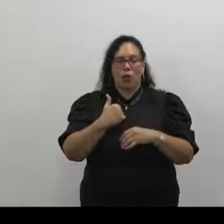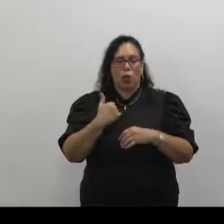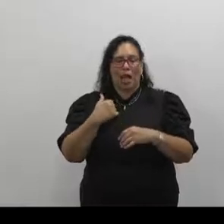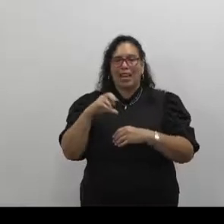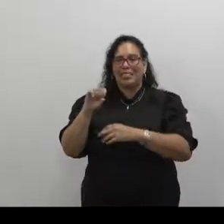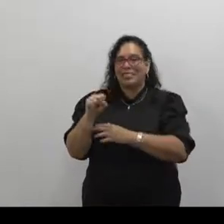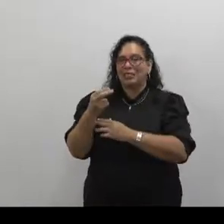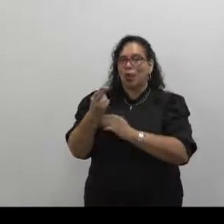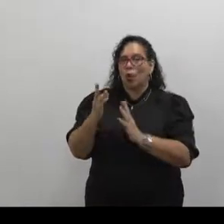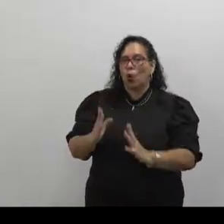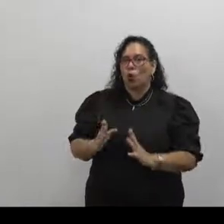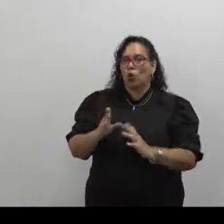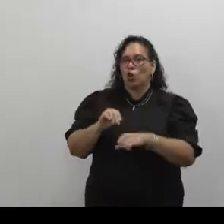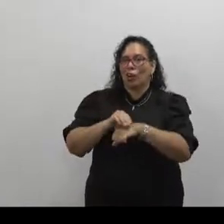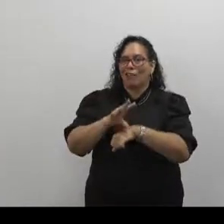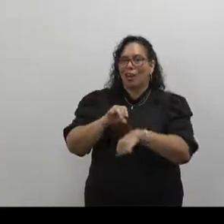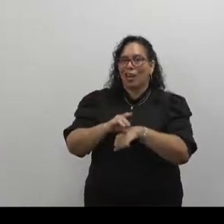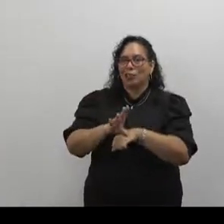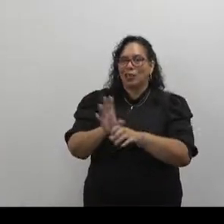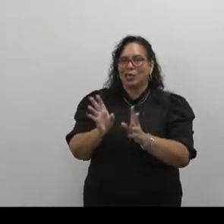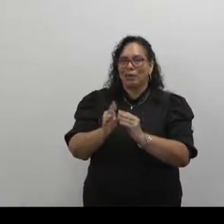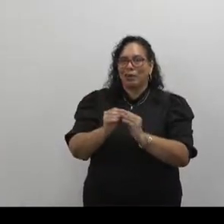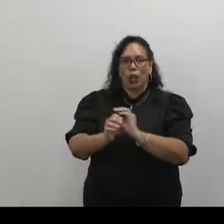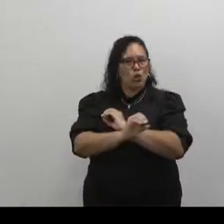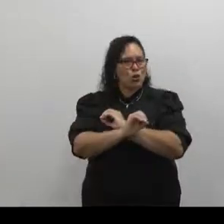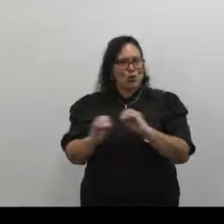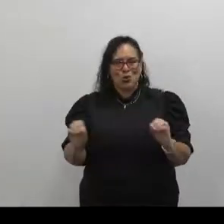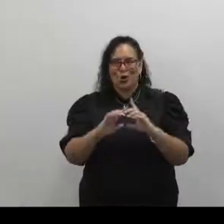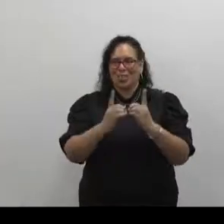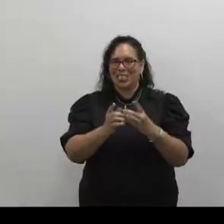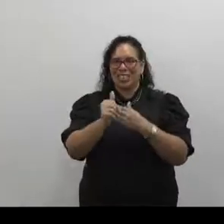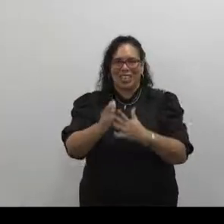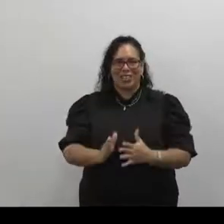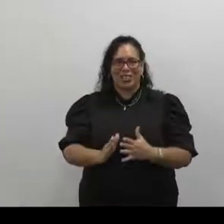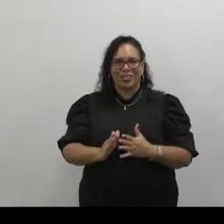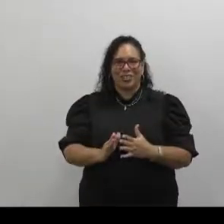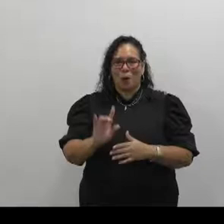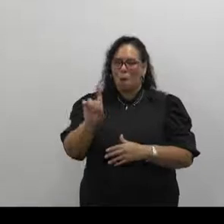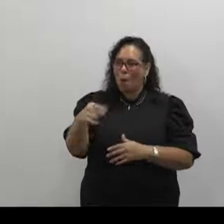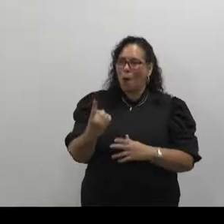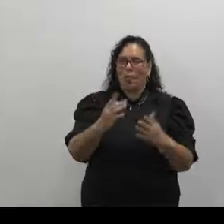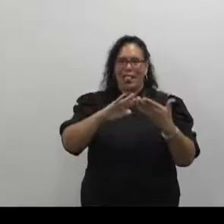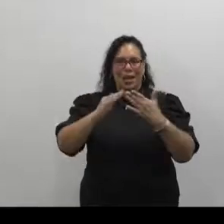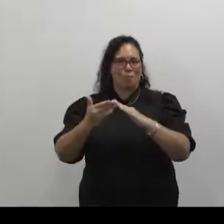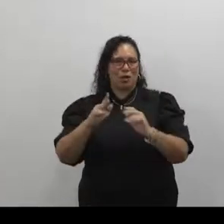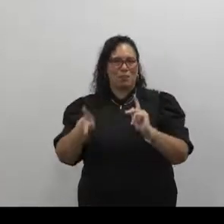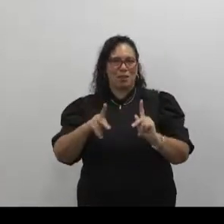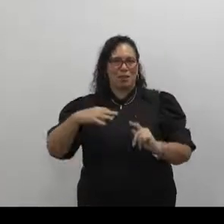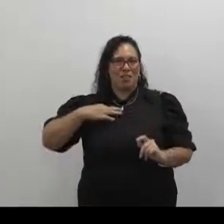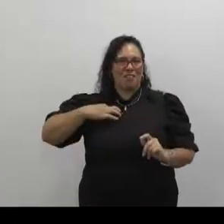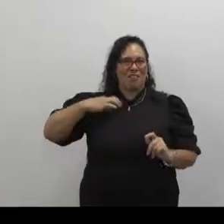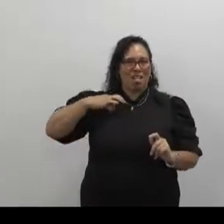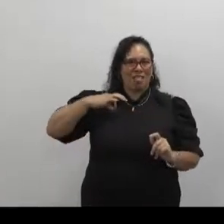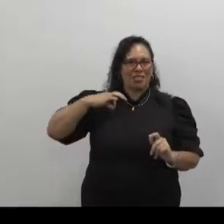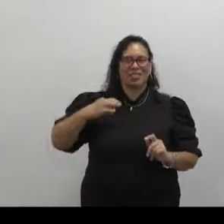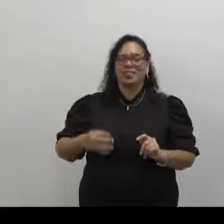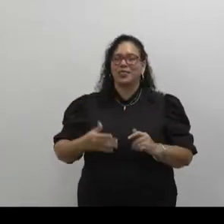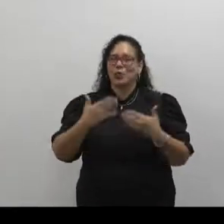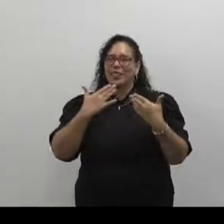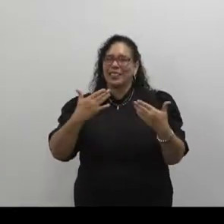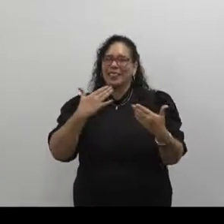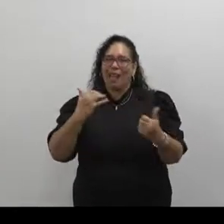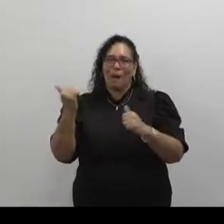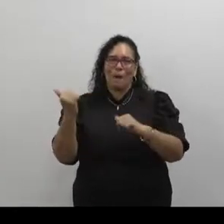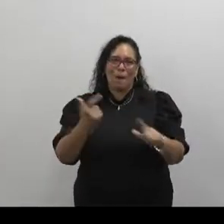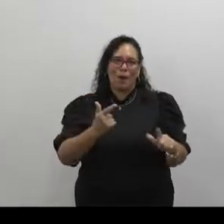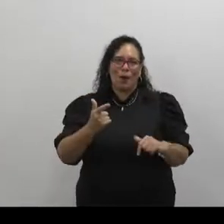คืนเทียดคือท่าประชุมแต่งปีจำนายนั่งยืนบานเพื่อมาดองมาดองนั่งใบเลิกหายเลิกตีมวยนั่งคือท่ามีนเนี่ยโจรวมนั่งอาศัยสปีเนี่ยเลิ